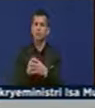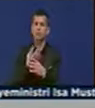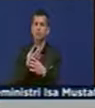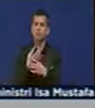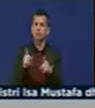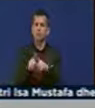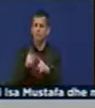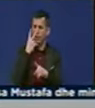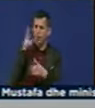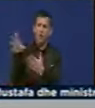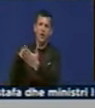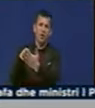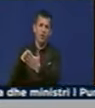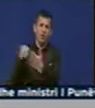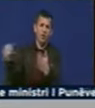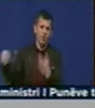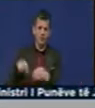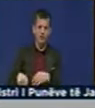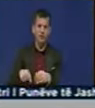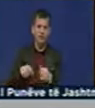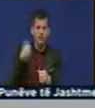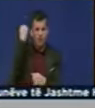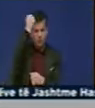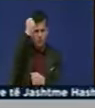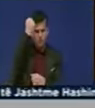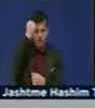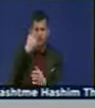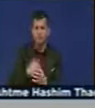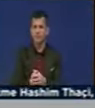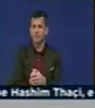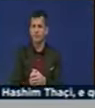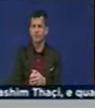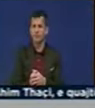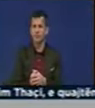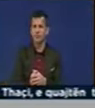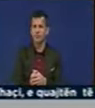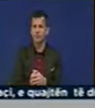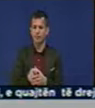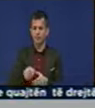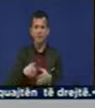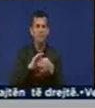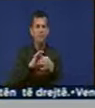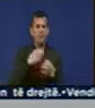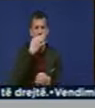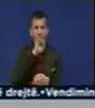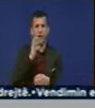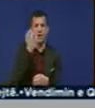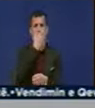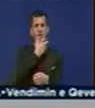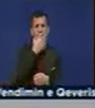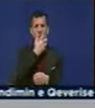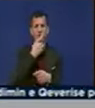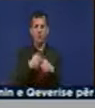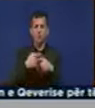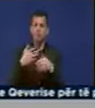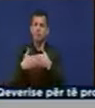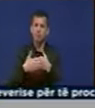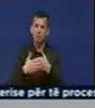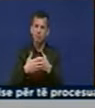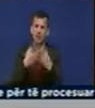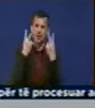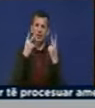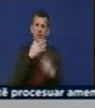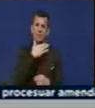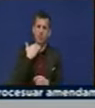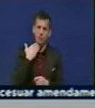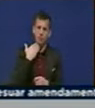modelit tuaj. Dhe kjo ka qenë, do më thënë, lidhja më e ngrohtë edhe më e rëndësishme që kemi patur